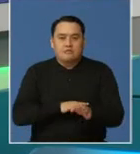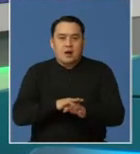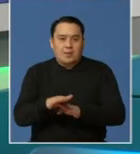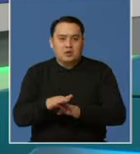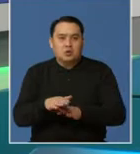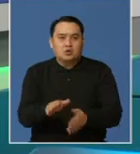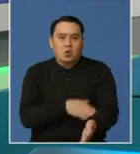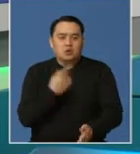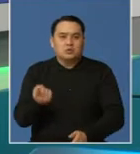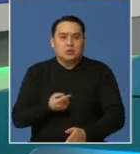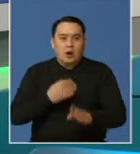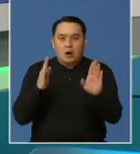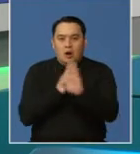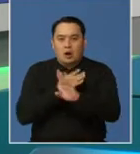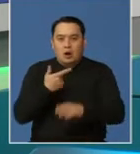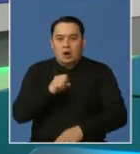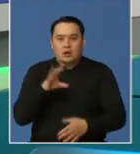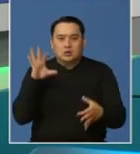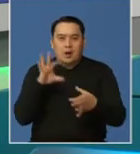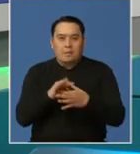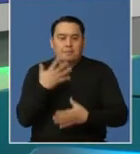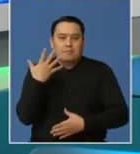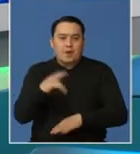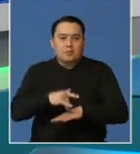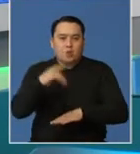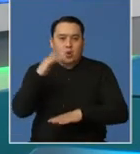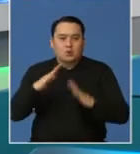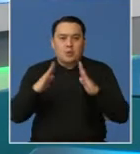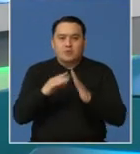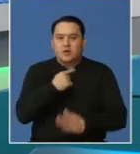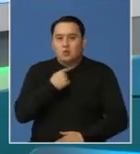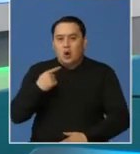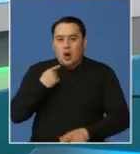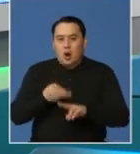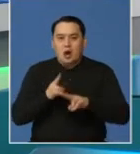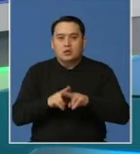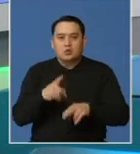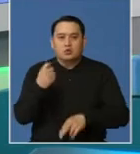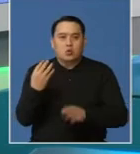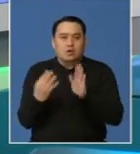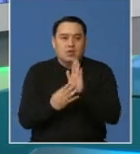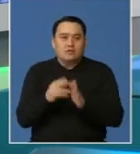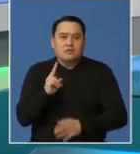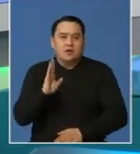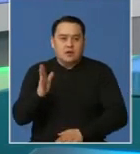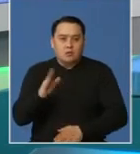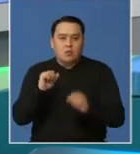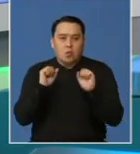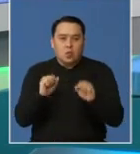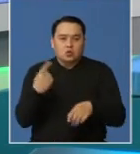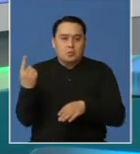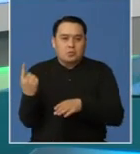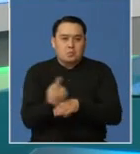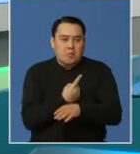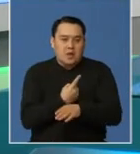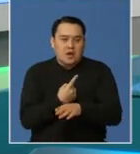свершилось. К долгожданному природному топливу подключились 5 многоэтажных домов Талдыкургана. Это 109 абонентов. Их можно назвать